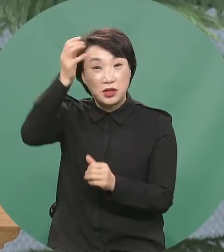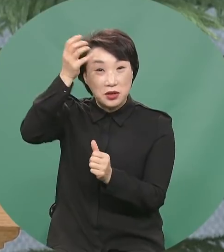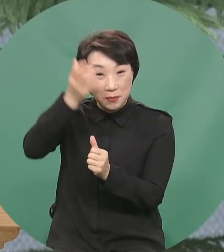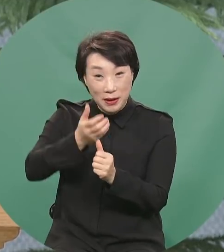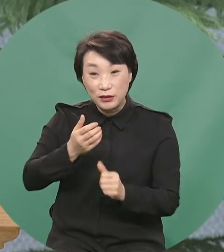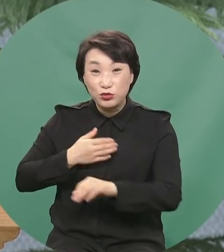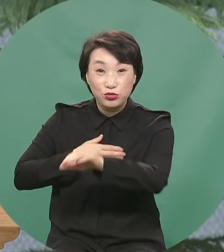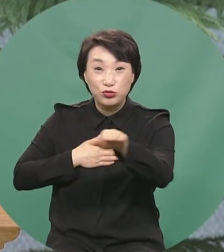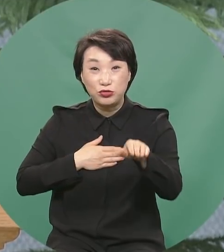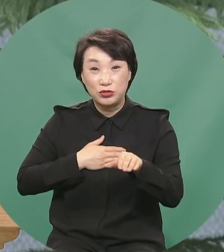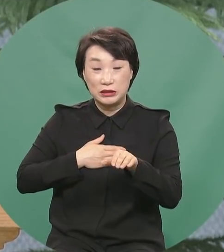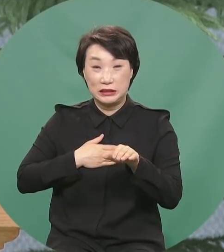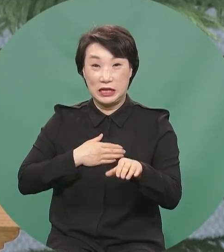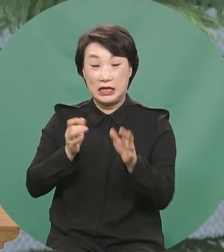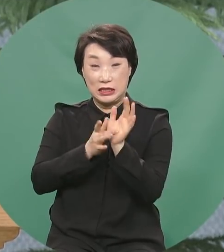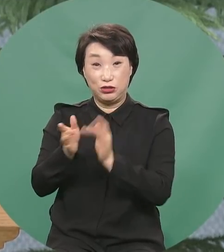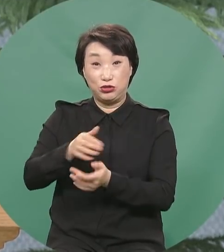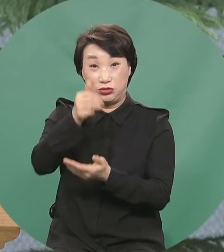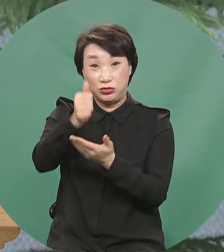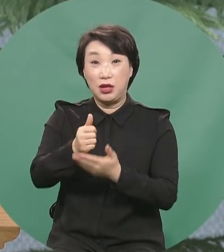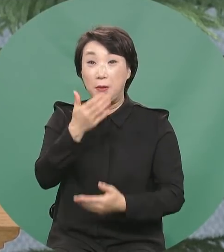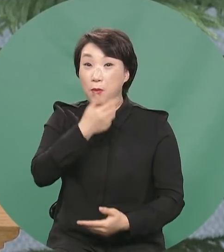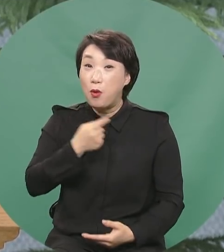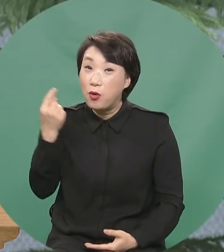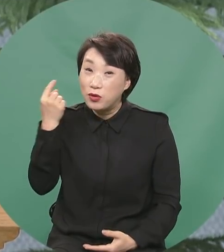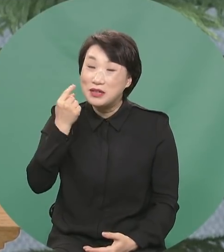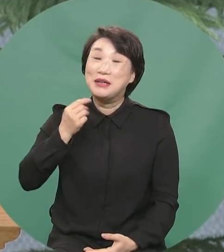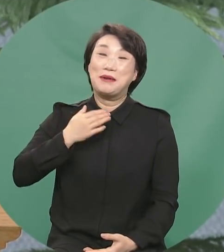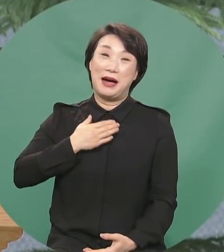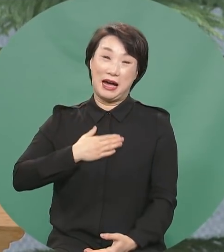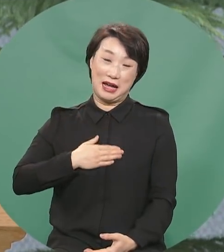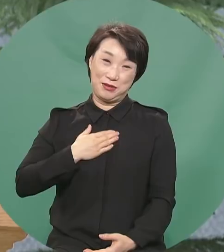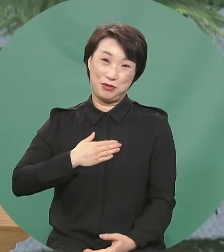사람들은 예수의 복음을 알고